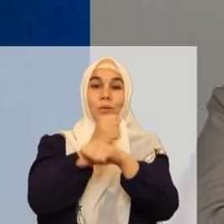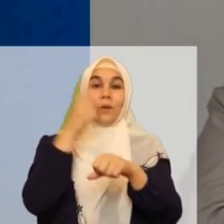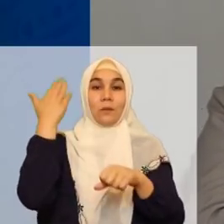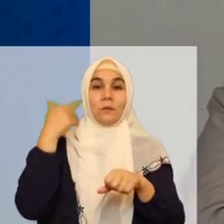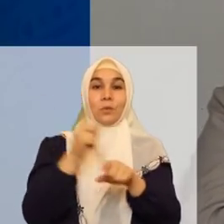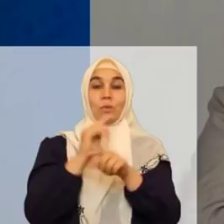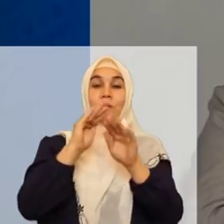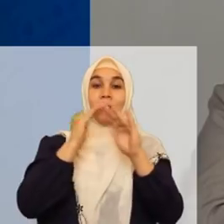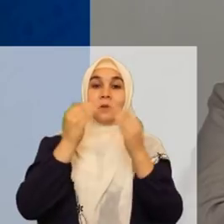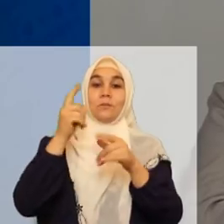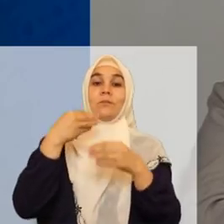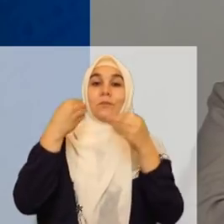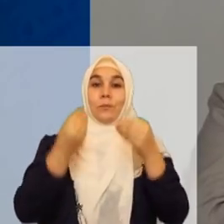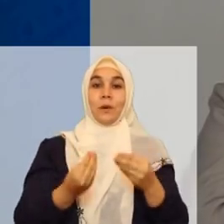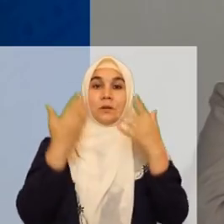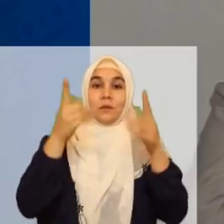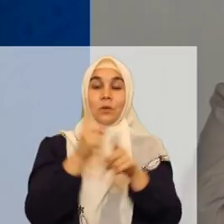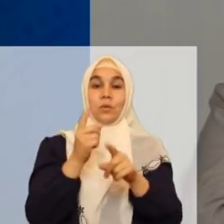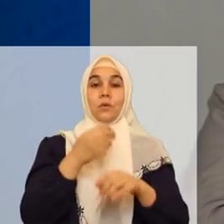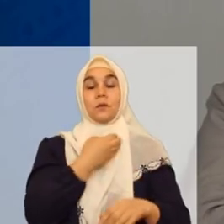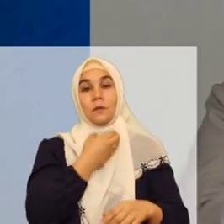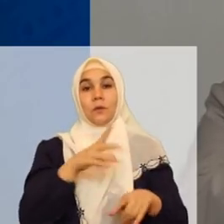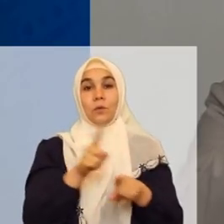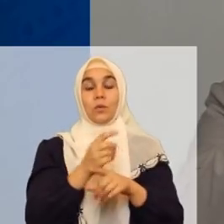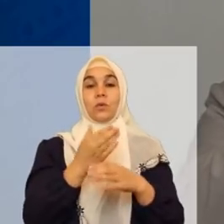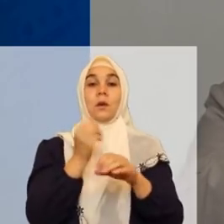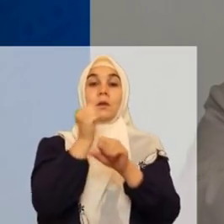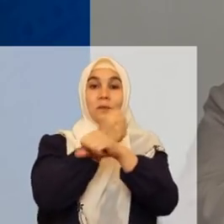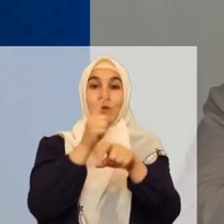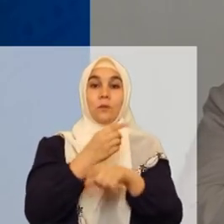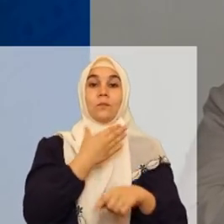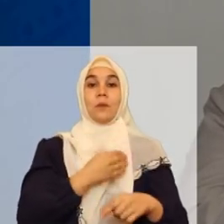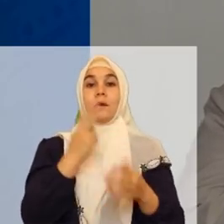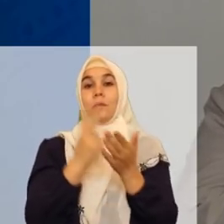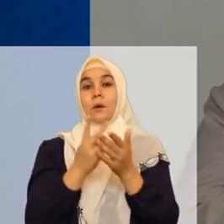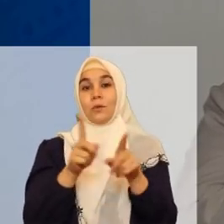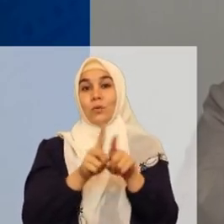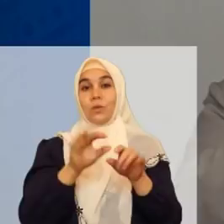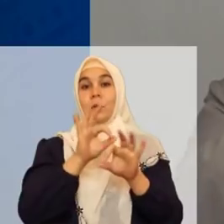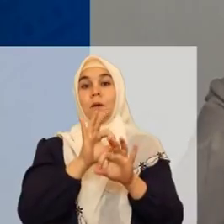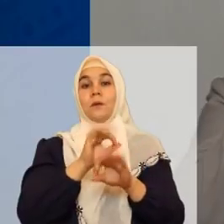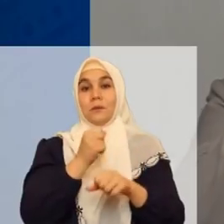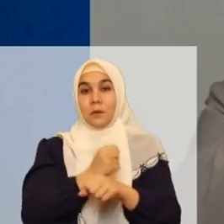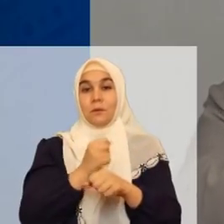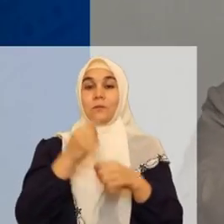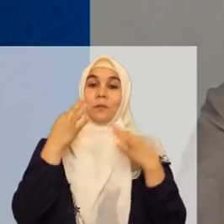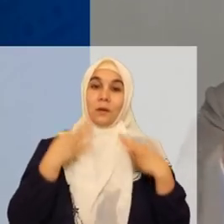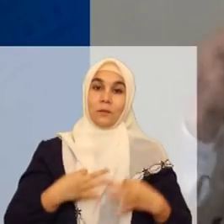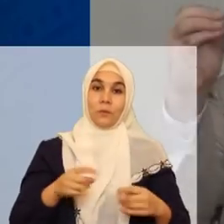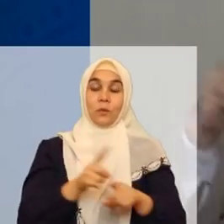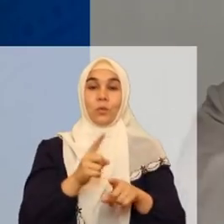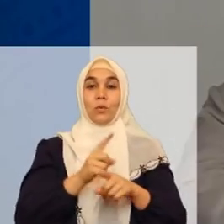ko'proq atashgan arablar hayvonlarni bo'yniga belgi osib qo'yishgan. Ipni taqib